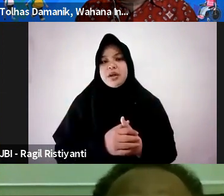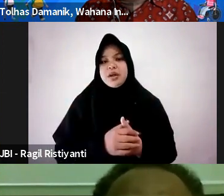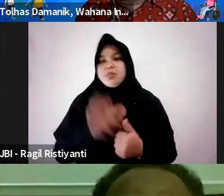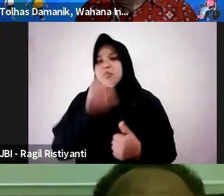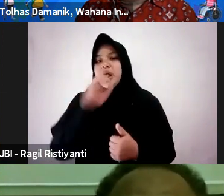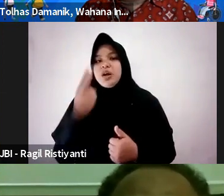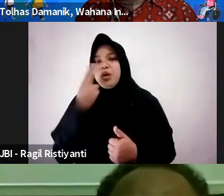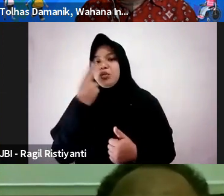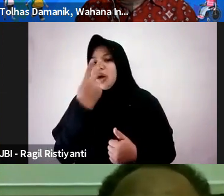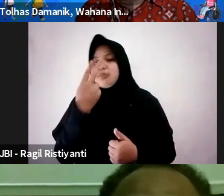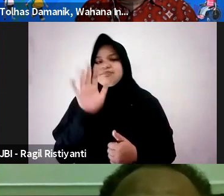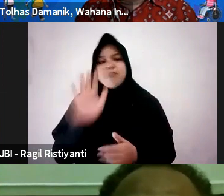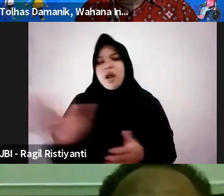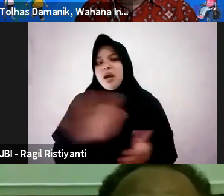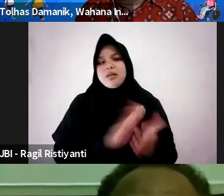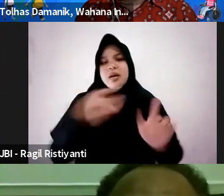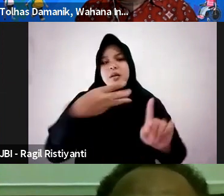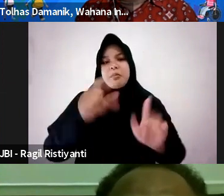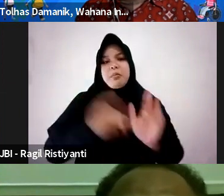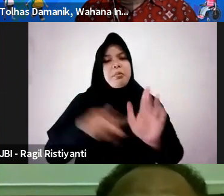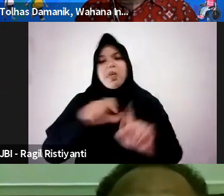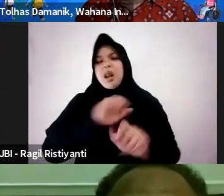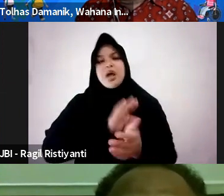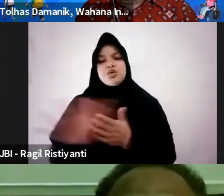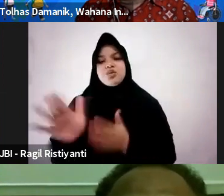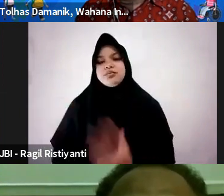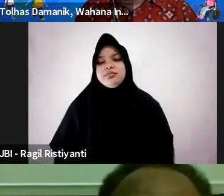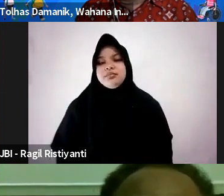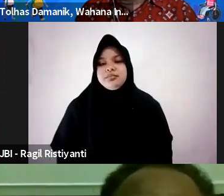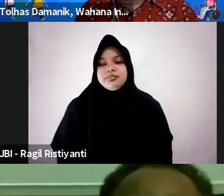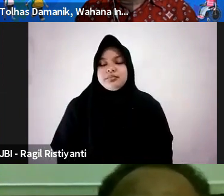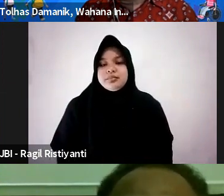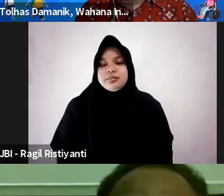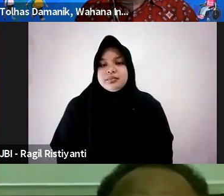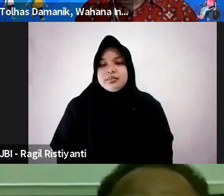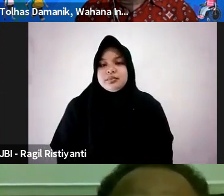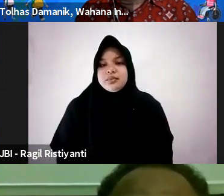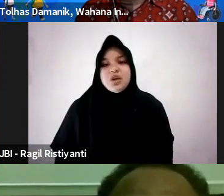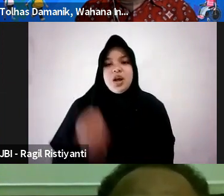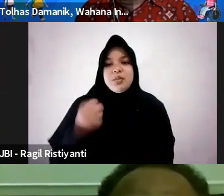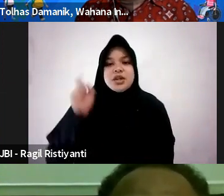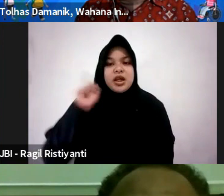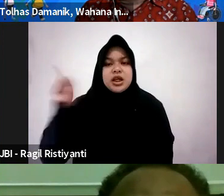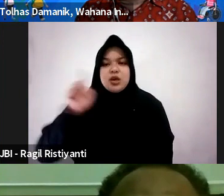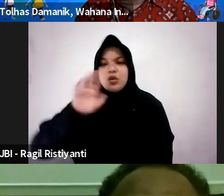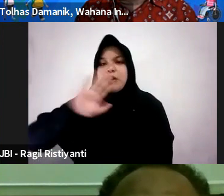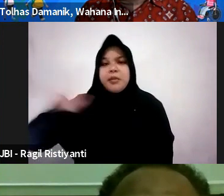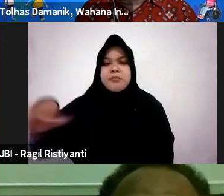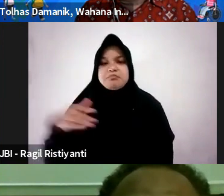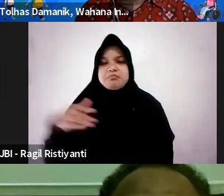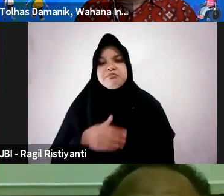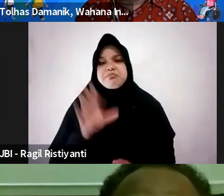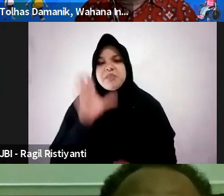Dublin gitu kamu kesini lebih patuh to the point itu sudah jadi bilang apa namanya Bisa dengan ah itu basa-basi tentang